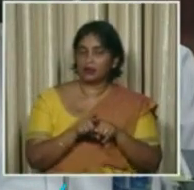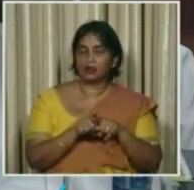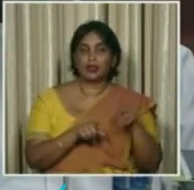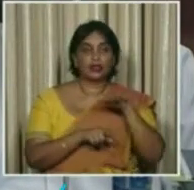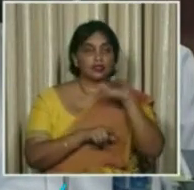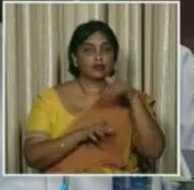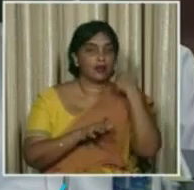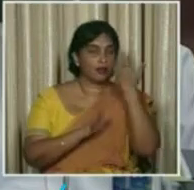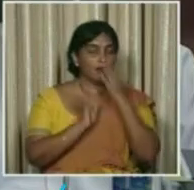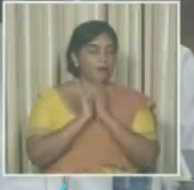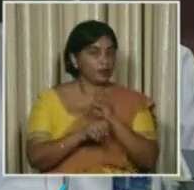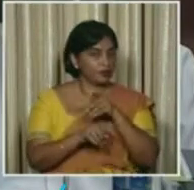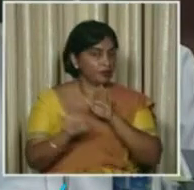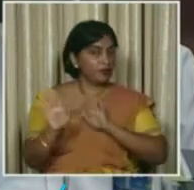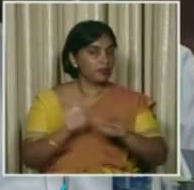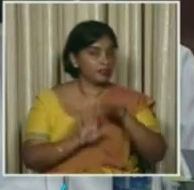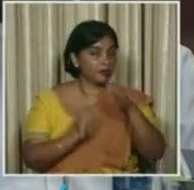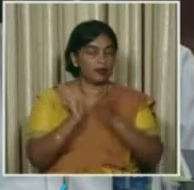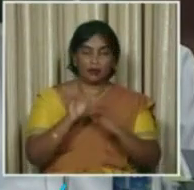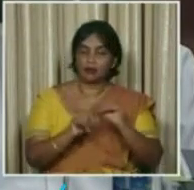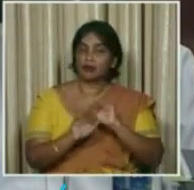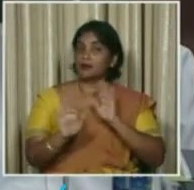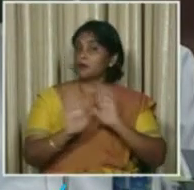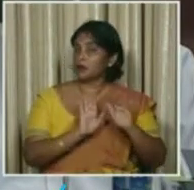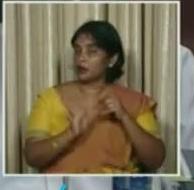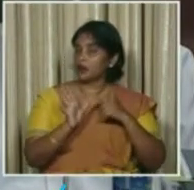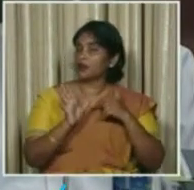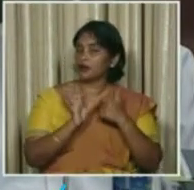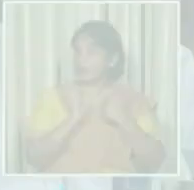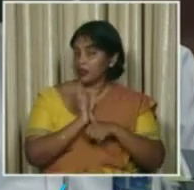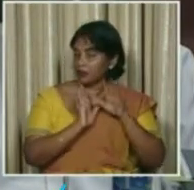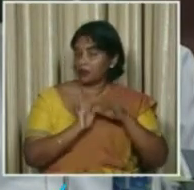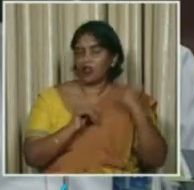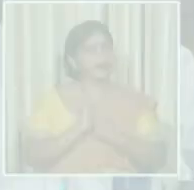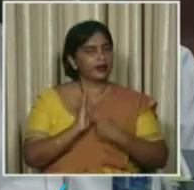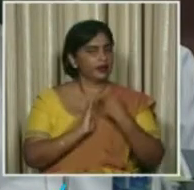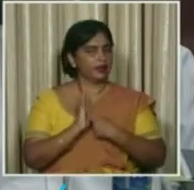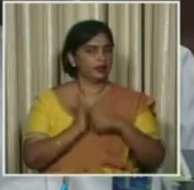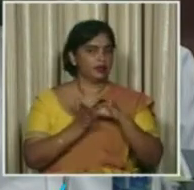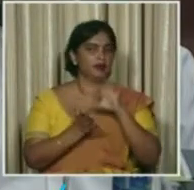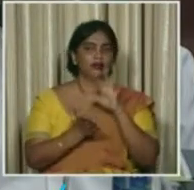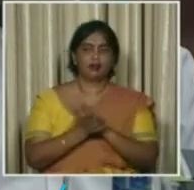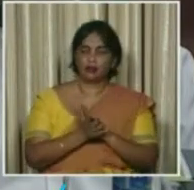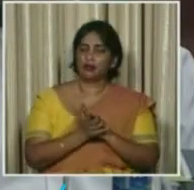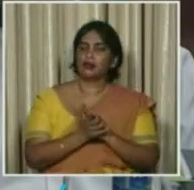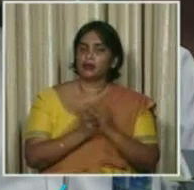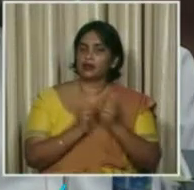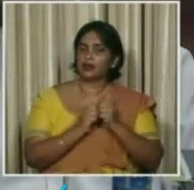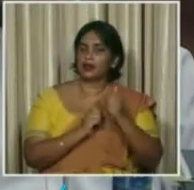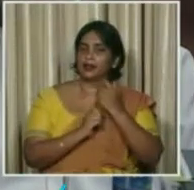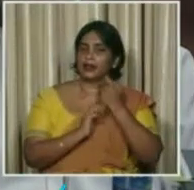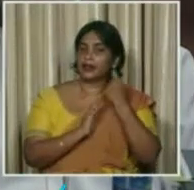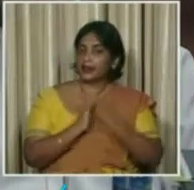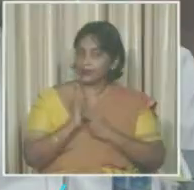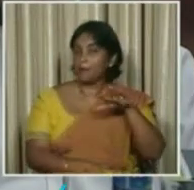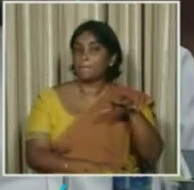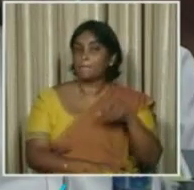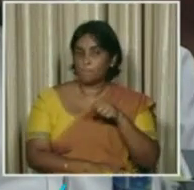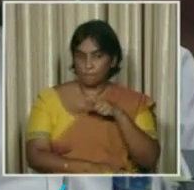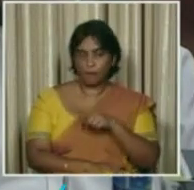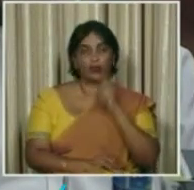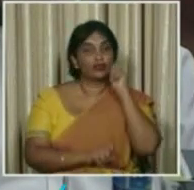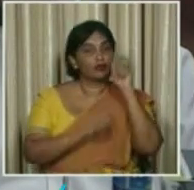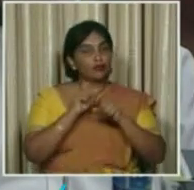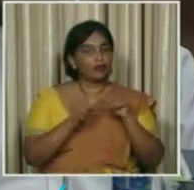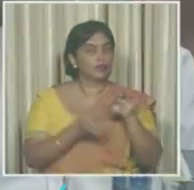මාධ්‍ය පාලනයේ පනතේ සිට මාධ්‍ය නියාමන පනත දක්වා නව නීති පනවමින් හා පැනවූ නීති අනර්ථයේ භාවිතා කරමින්